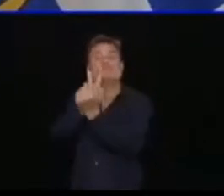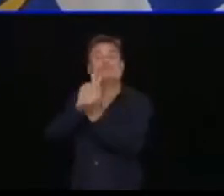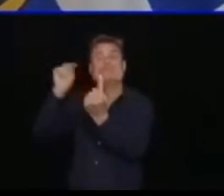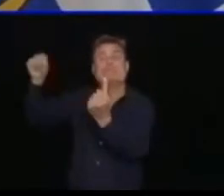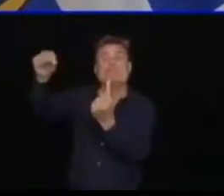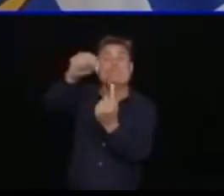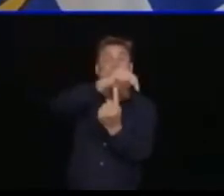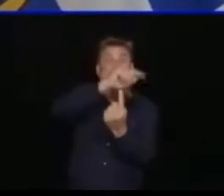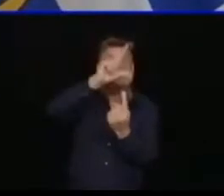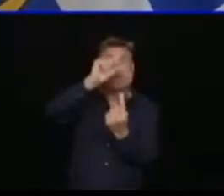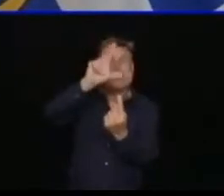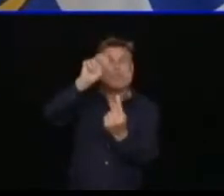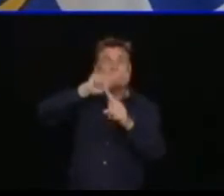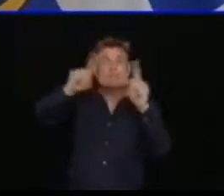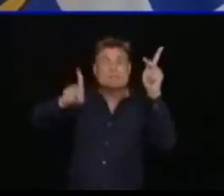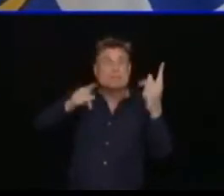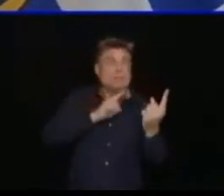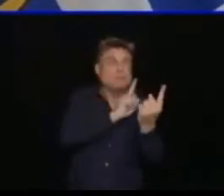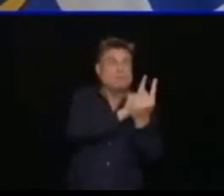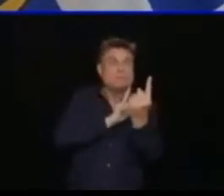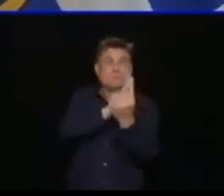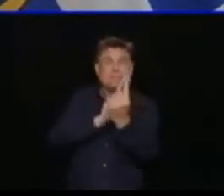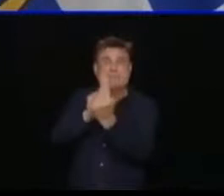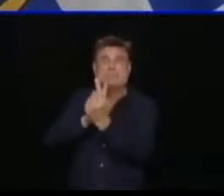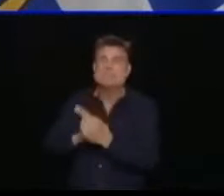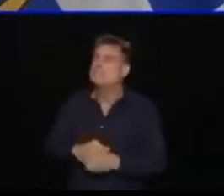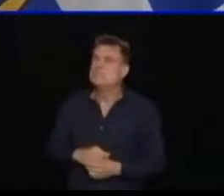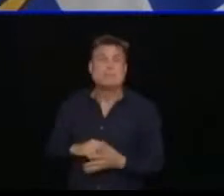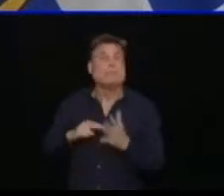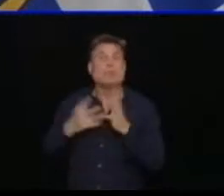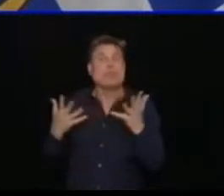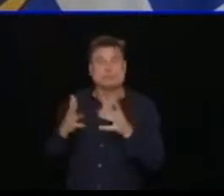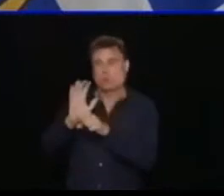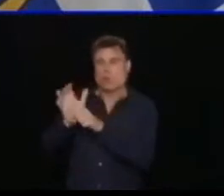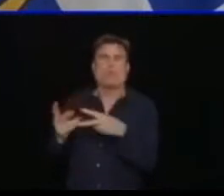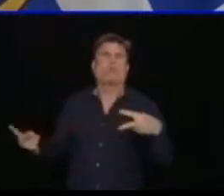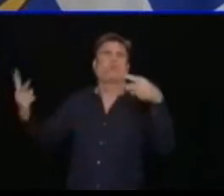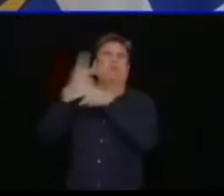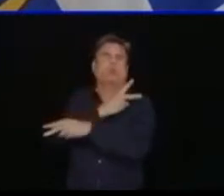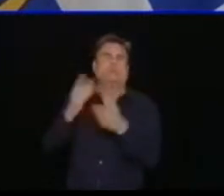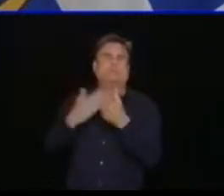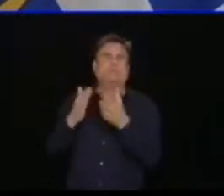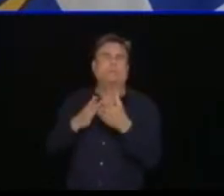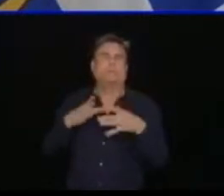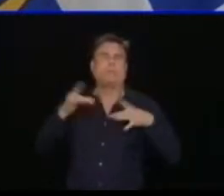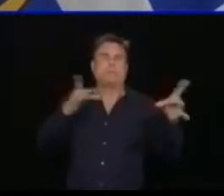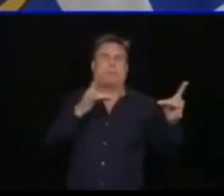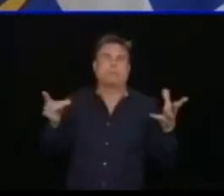do need to take 被 those 病毒 measures 传 to stay 传 away from 如 others 果 so 暴 that 露在 we're 病 not 毒中了 passing it on 那么就是要自我 inadvertently. 隔